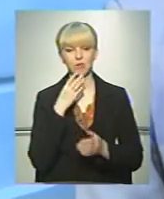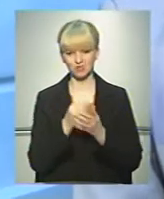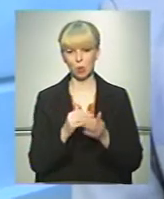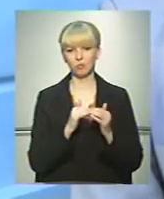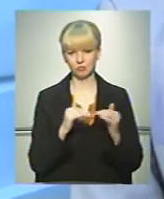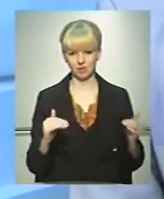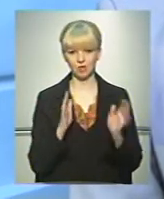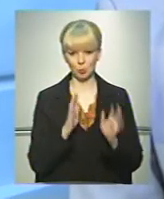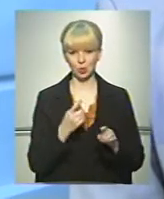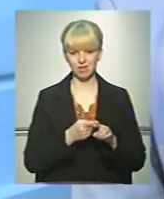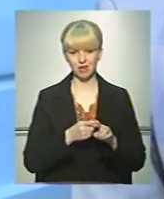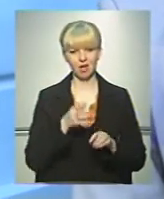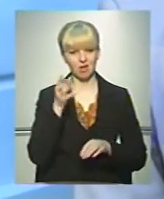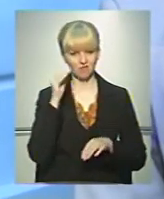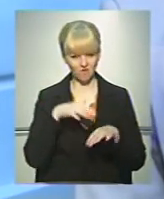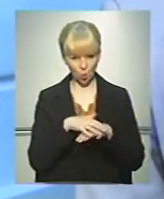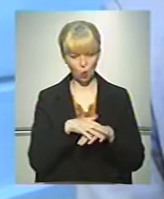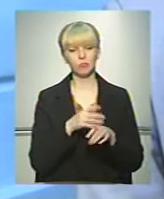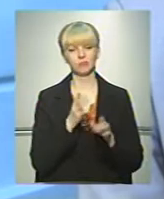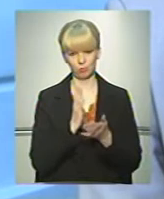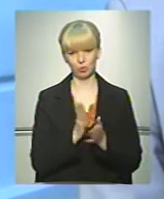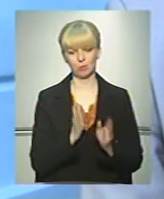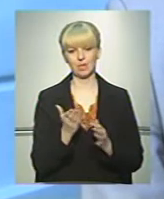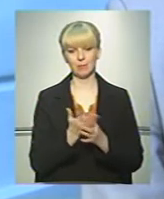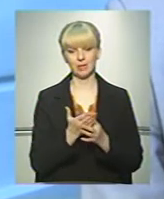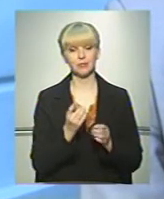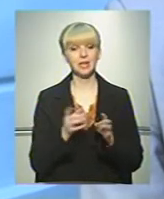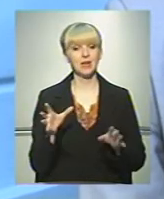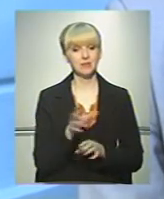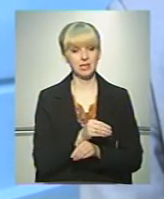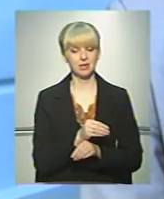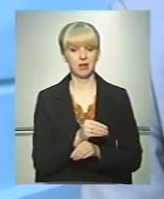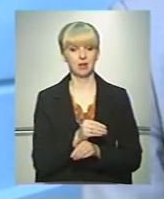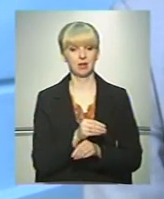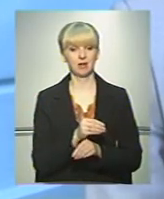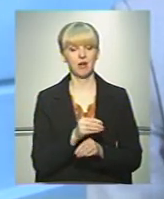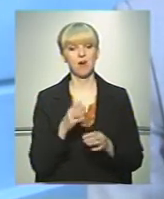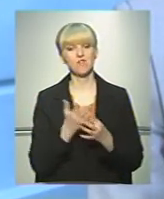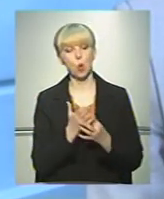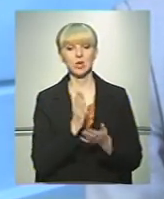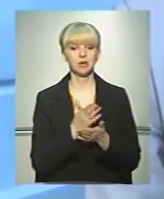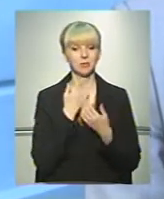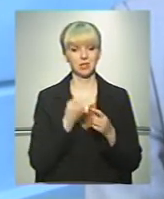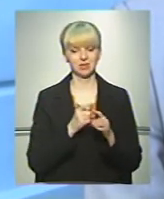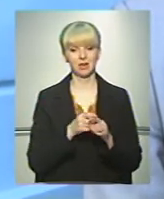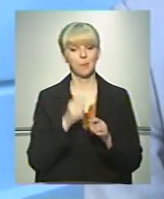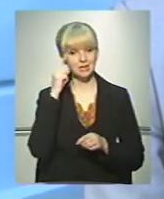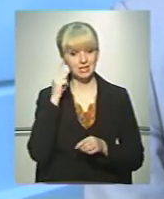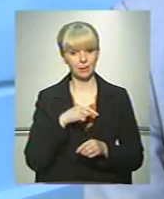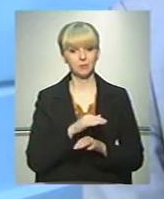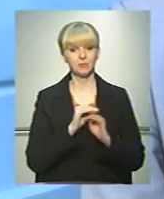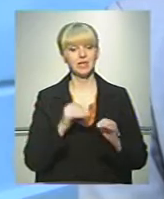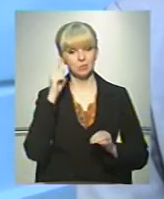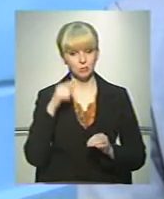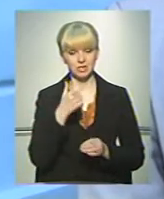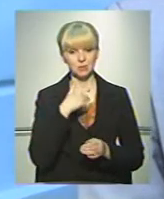рівні буде це враховувати, то, звісно, річ будуть мати пільги. Але це все-таки, враховуючи пільги чи ні, це є знання. Діти себе